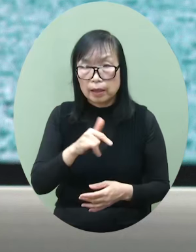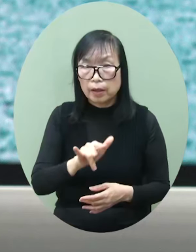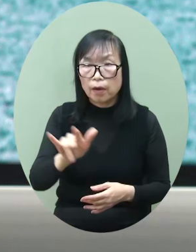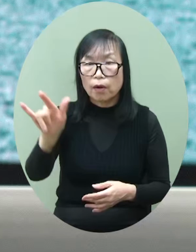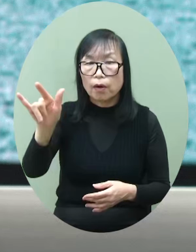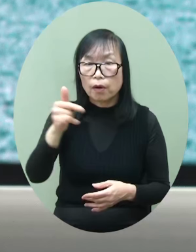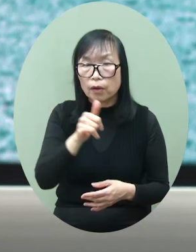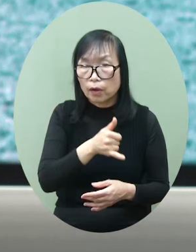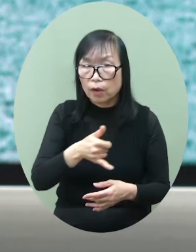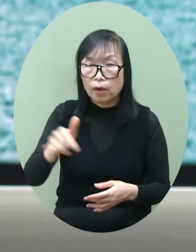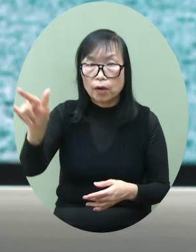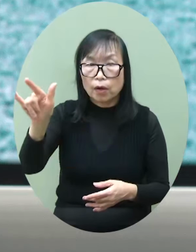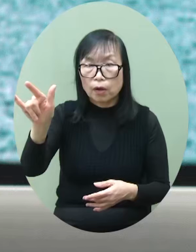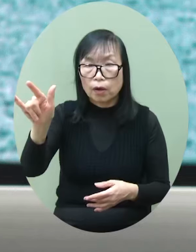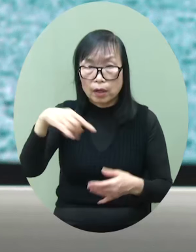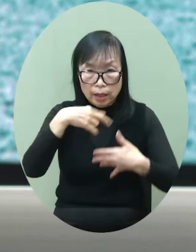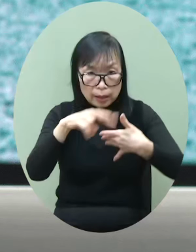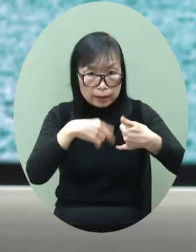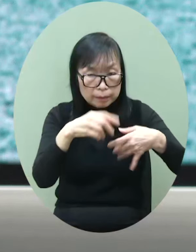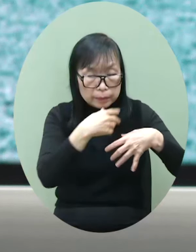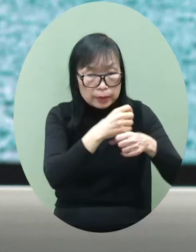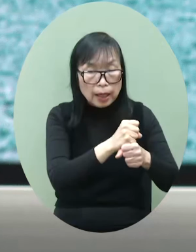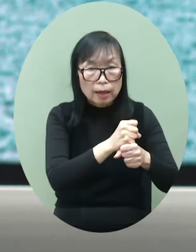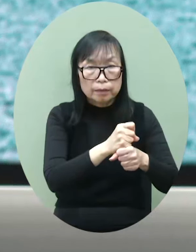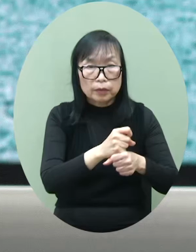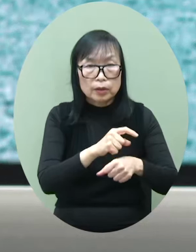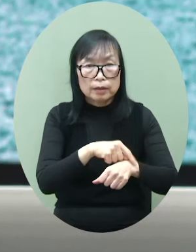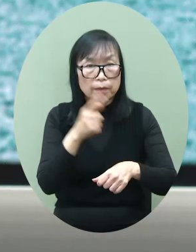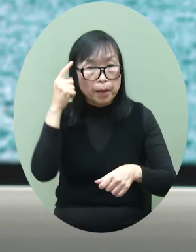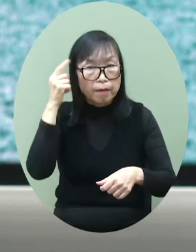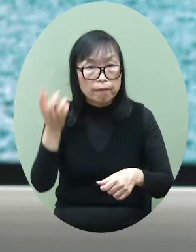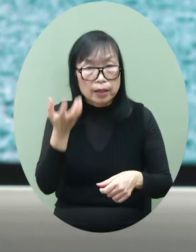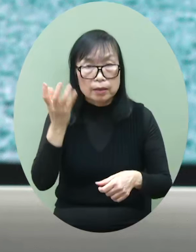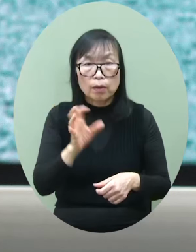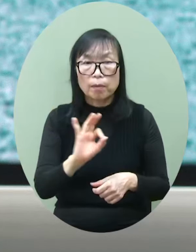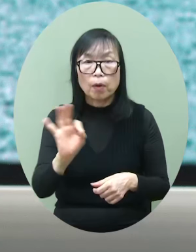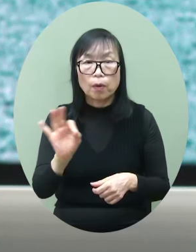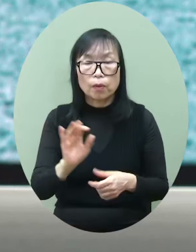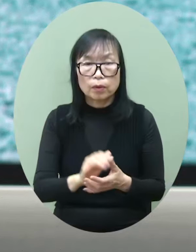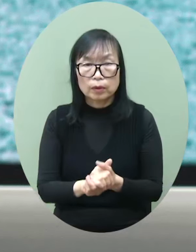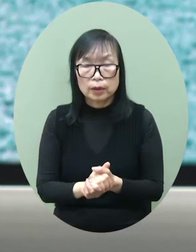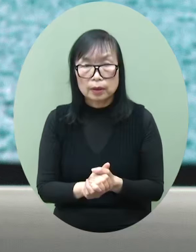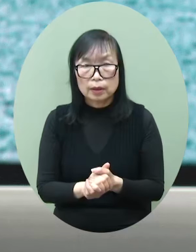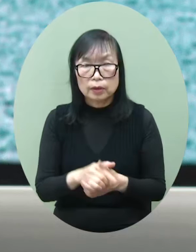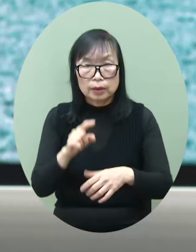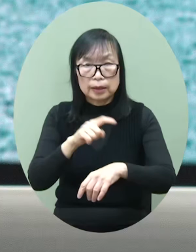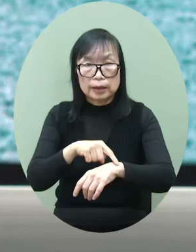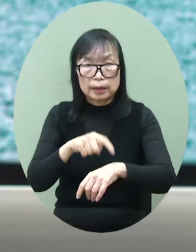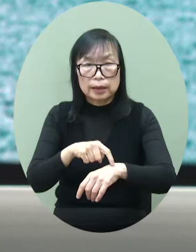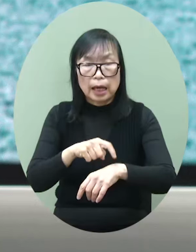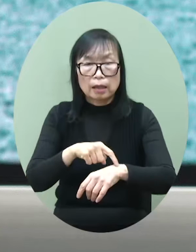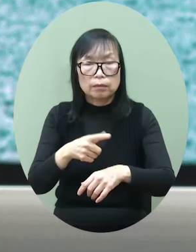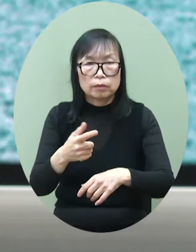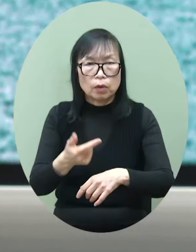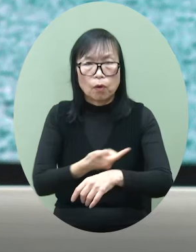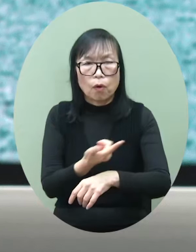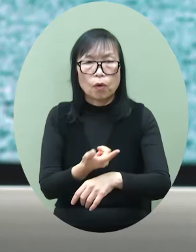檢測的應該那時候已經不是發燒但是所以這個時間那麼久就是